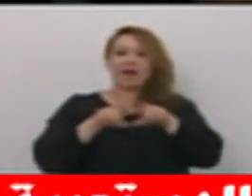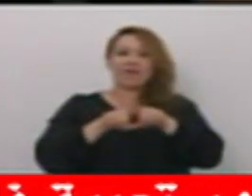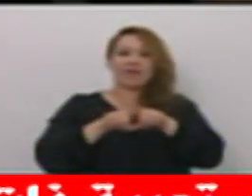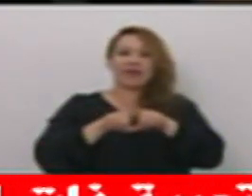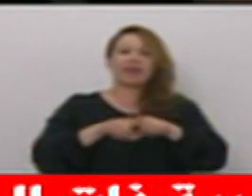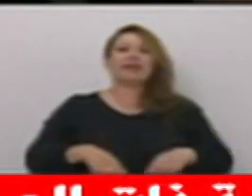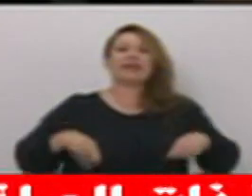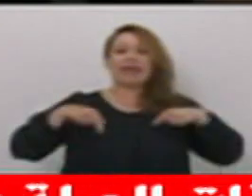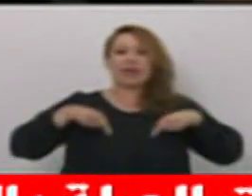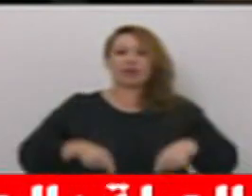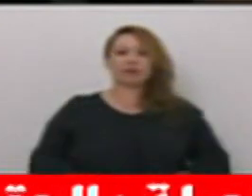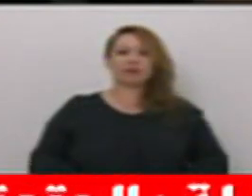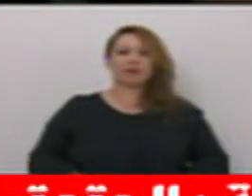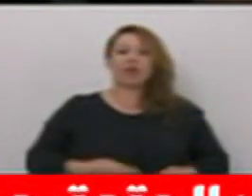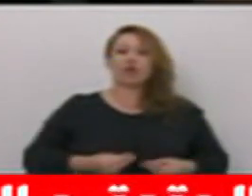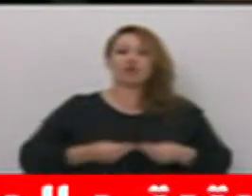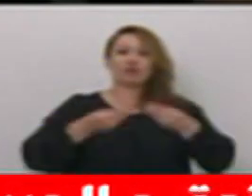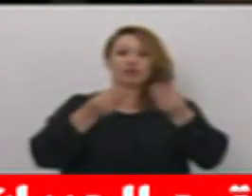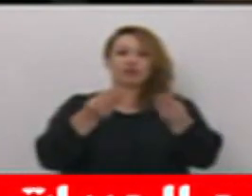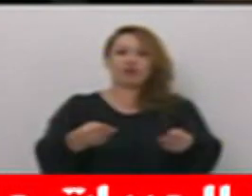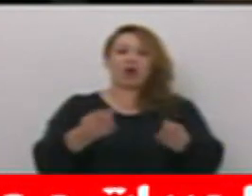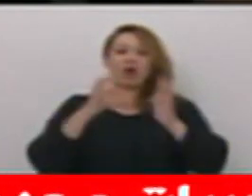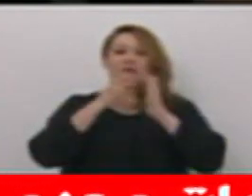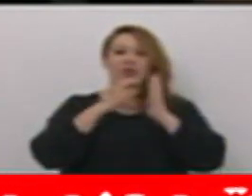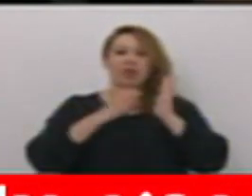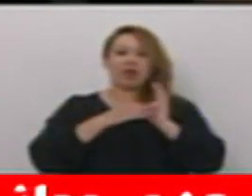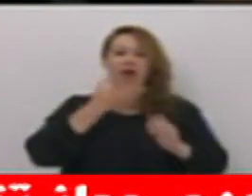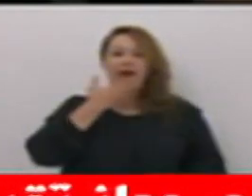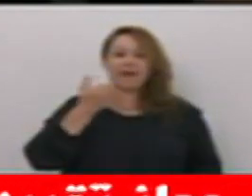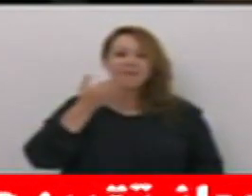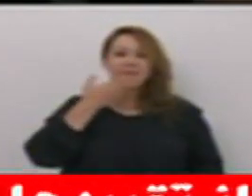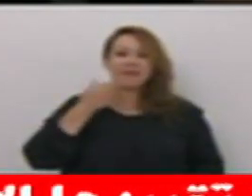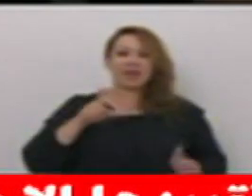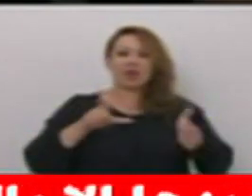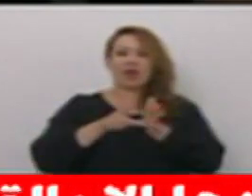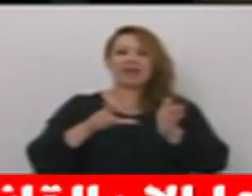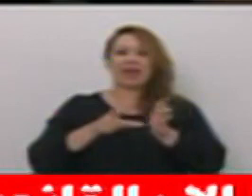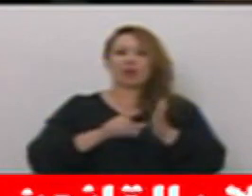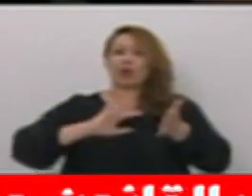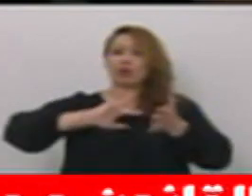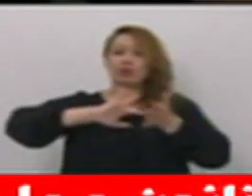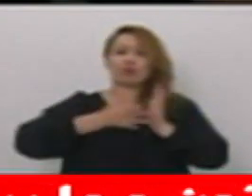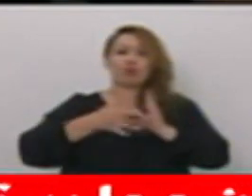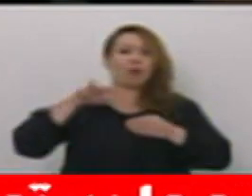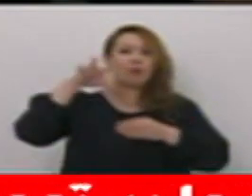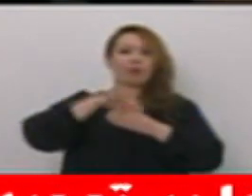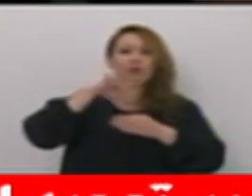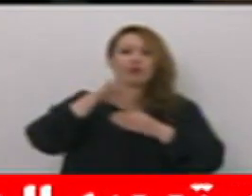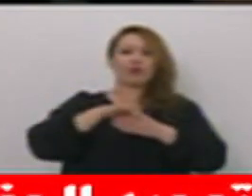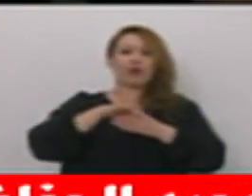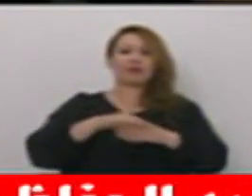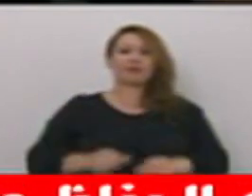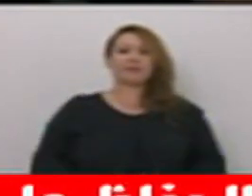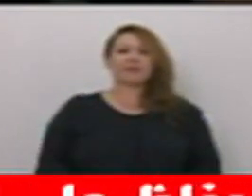الحكومة. أعرض مشروع القانون المتضمن تعديل الدستور بكامله للتصويت.